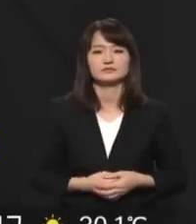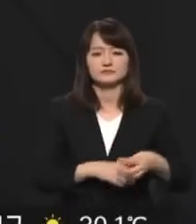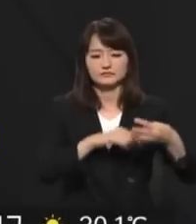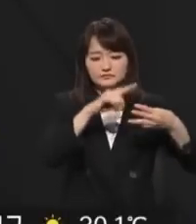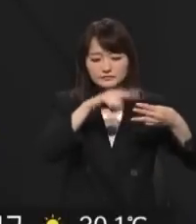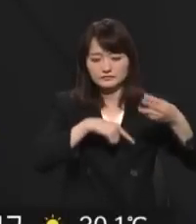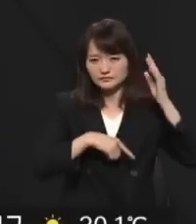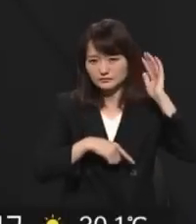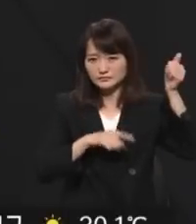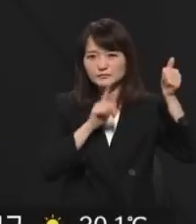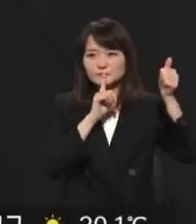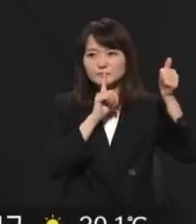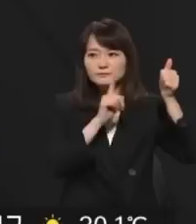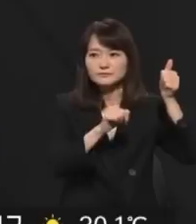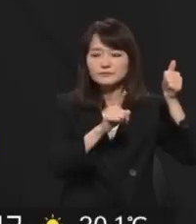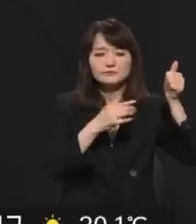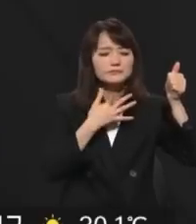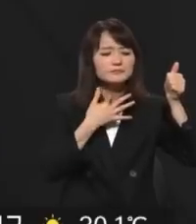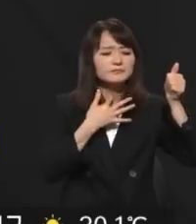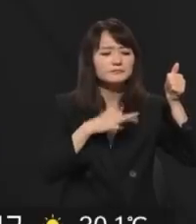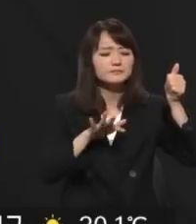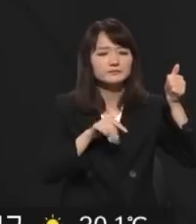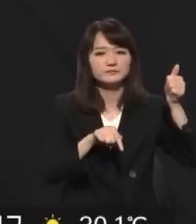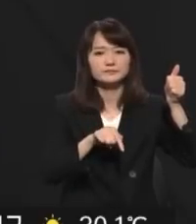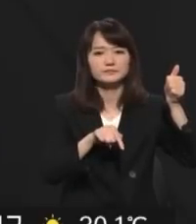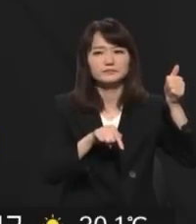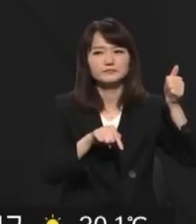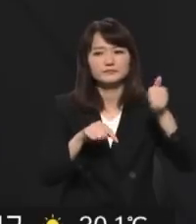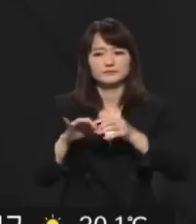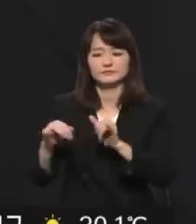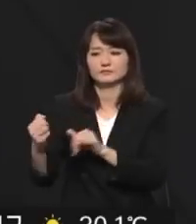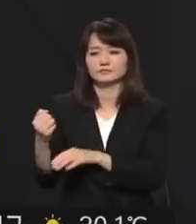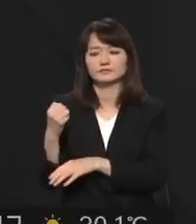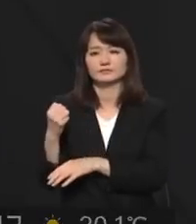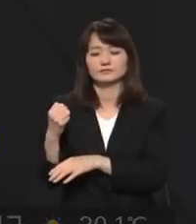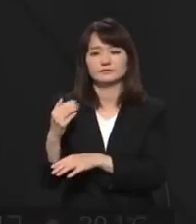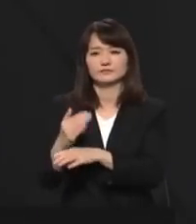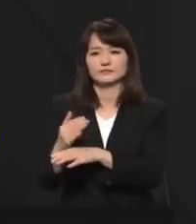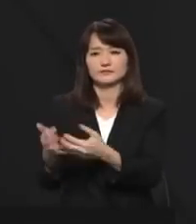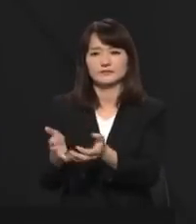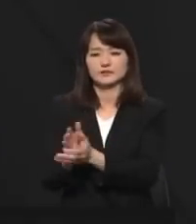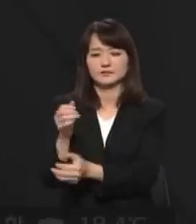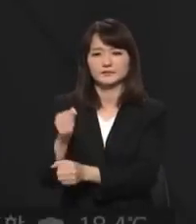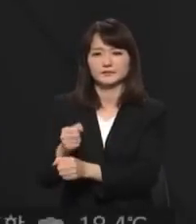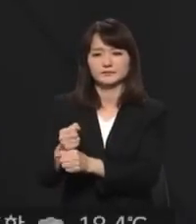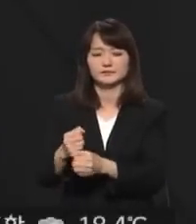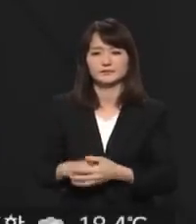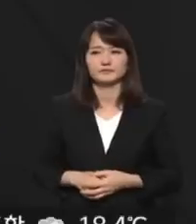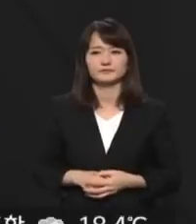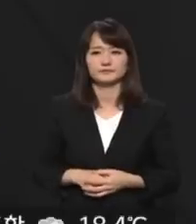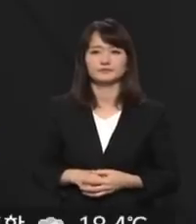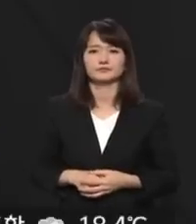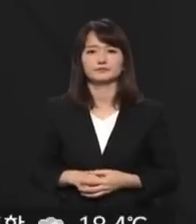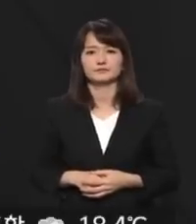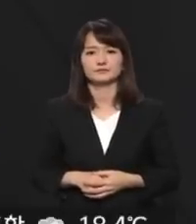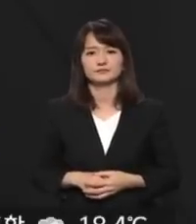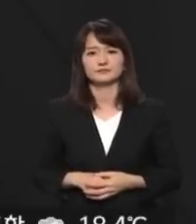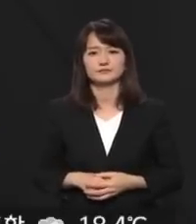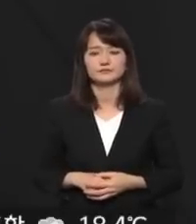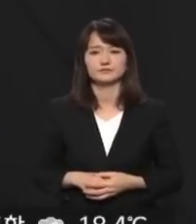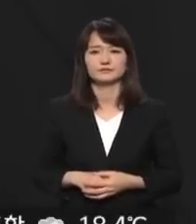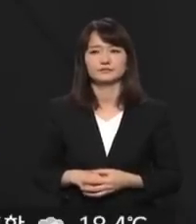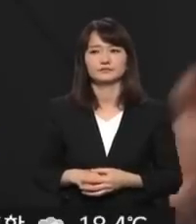내뱉은 말 맞아도 지금 부인하는 상황을 지금 국민의 힘이 만들거나 또는 내각에서 그런 모습을 보이고 있는